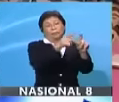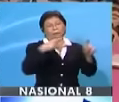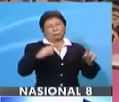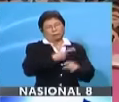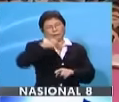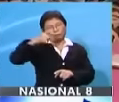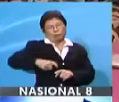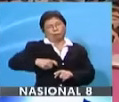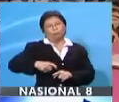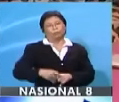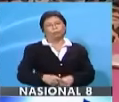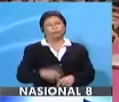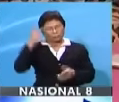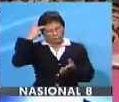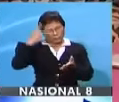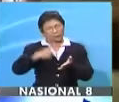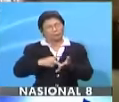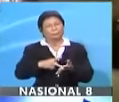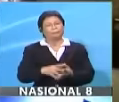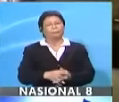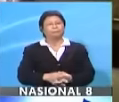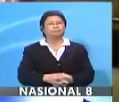belum lagi boleh kena pasti.